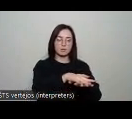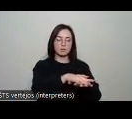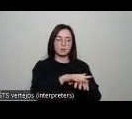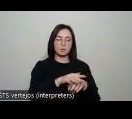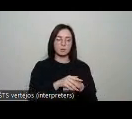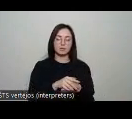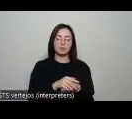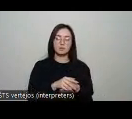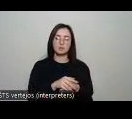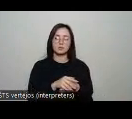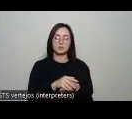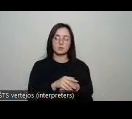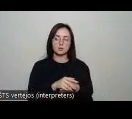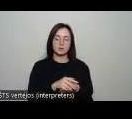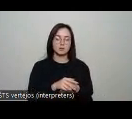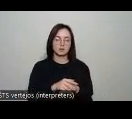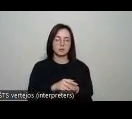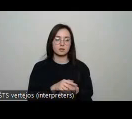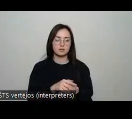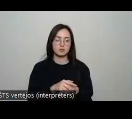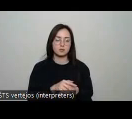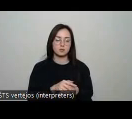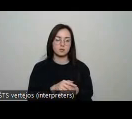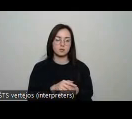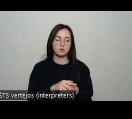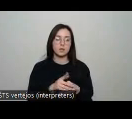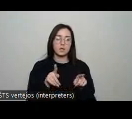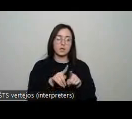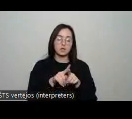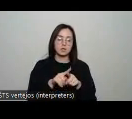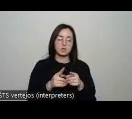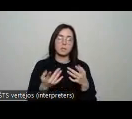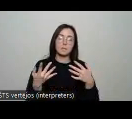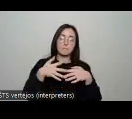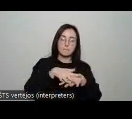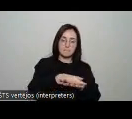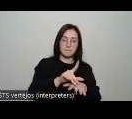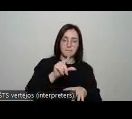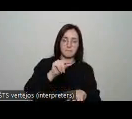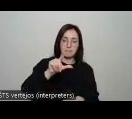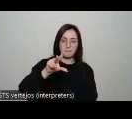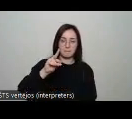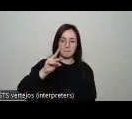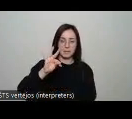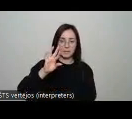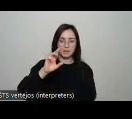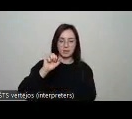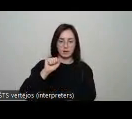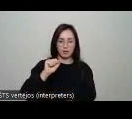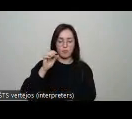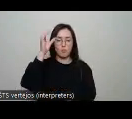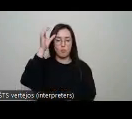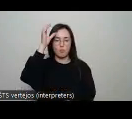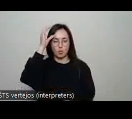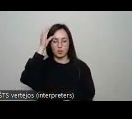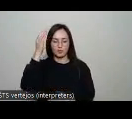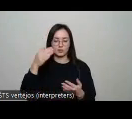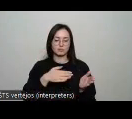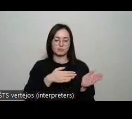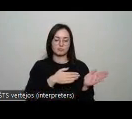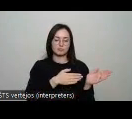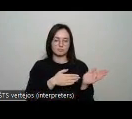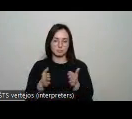kultūrinis tapatumas ir tvari plėtra, modernus vystimasis. Ir matote,